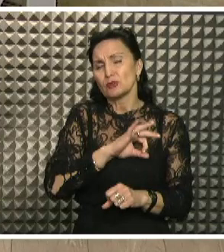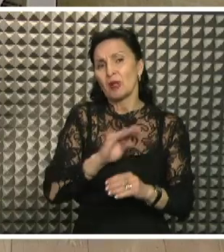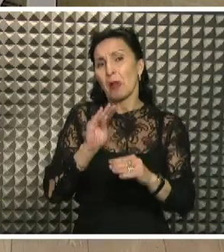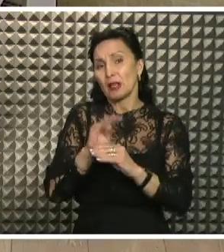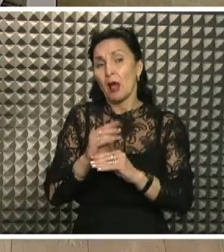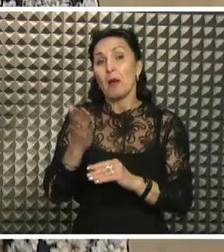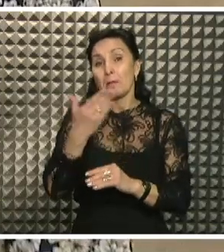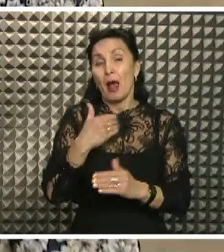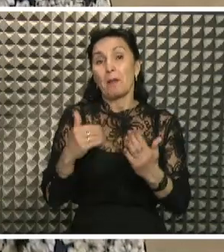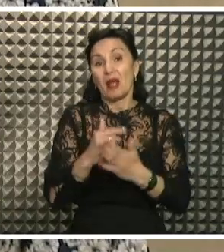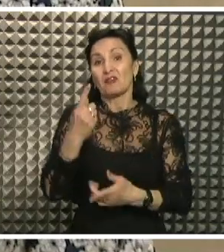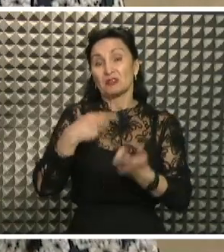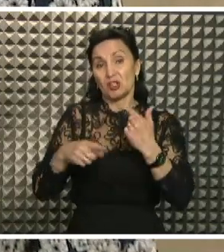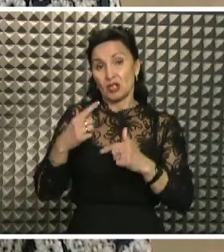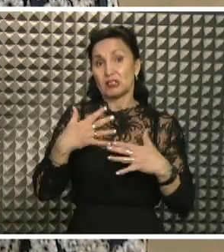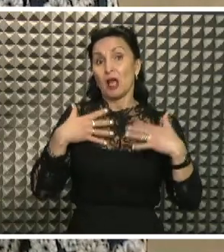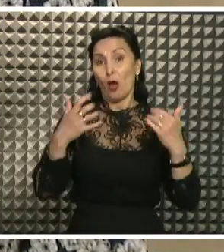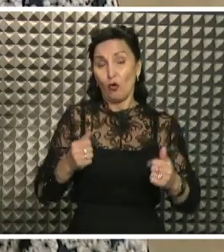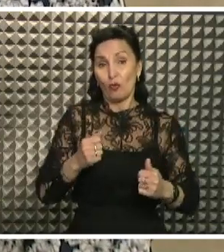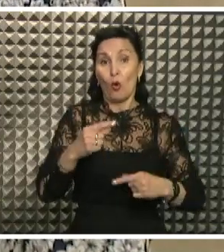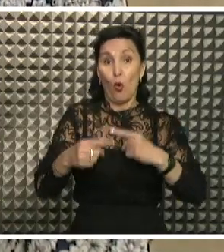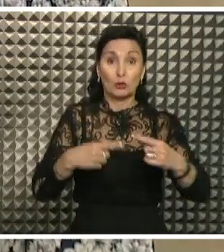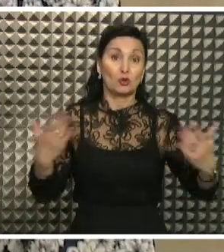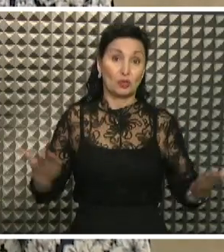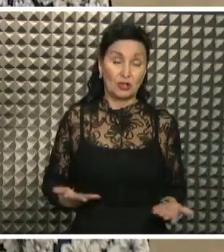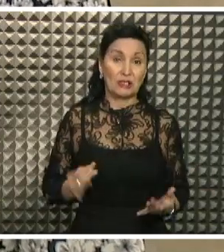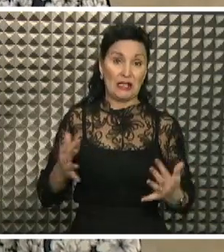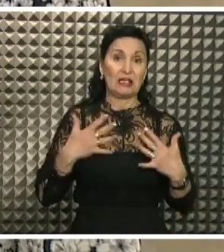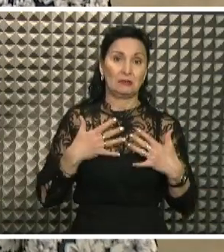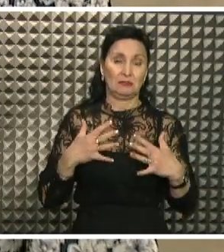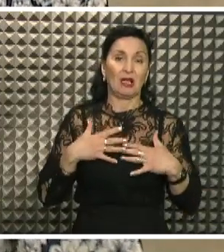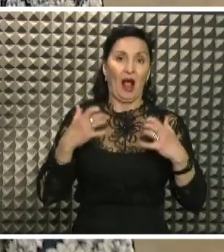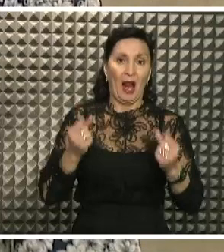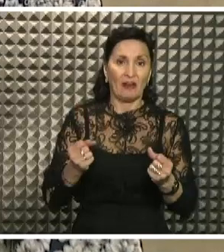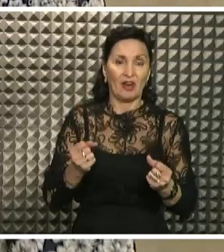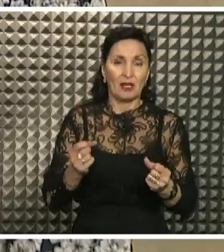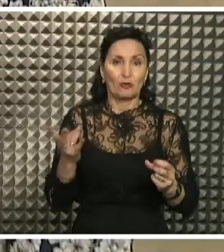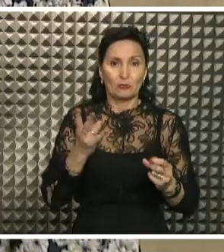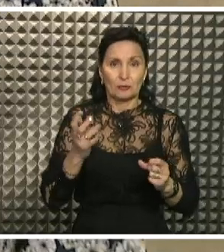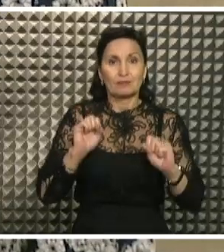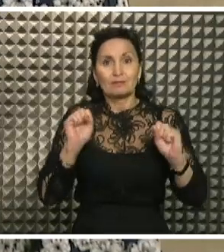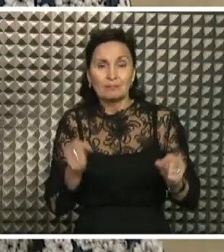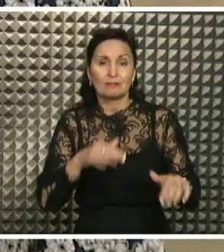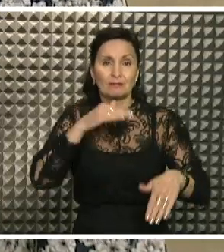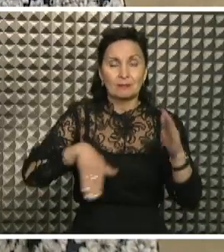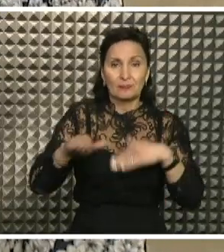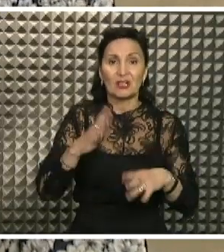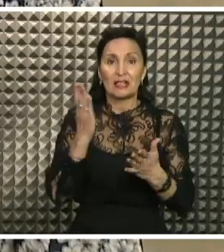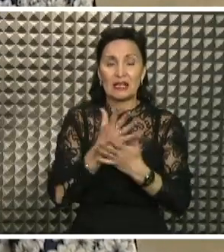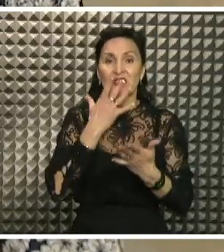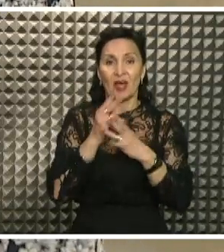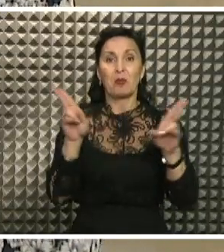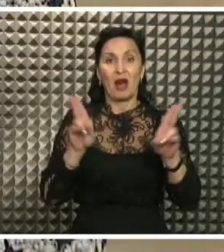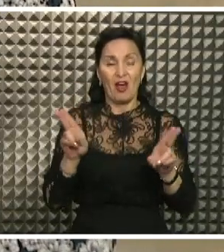дополнительные? Дальше мы опять возвращаемся к здоровому образу жизни и к закаливанию. Здесь есть свои правила,